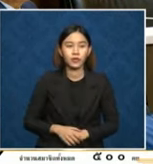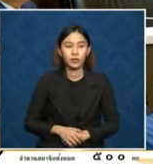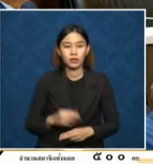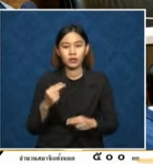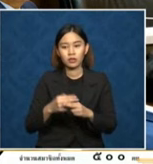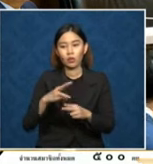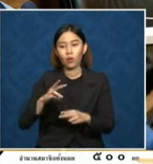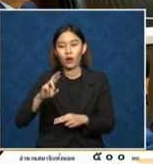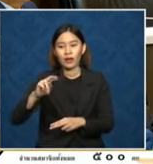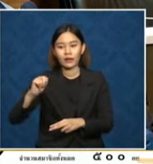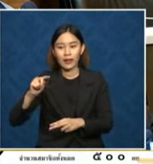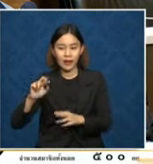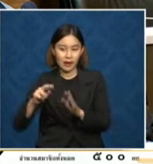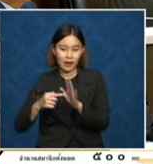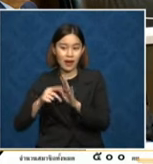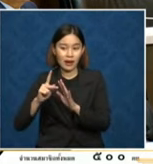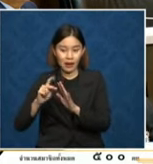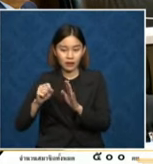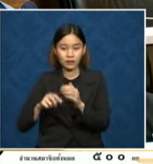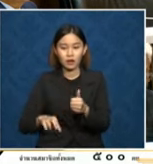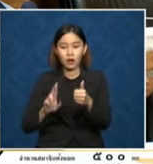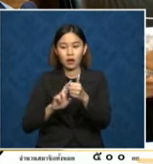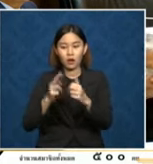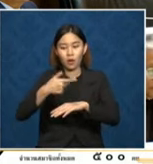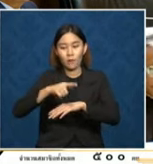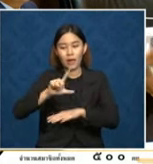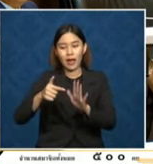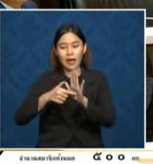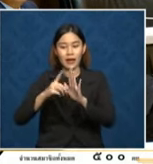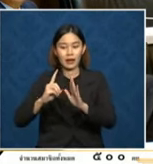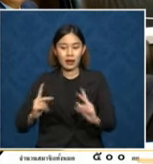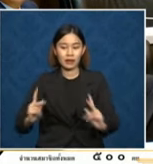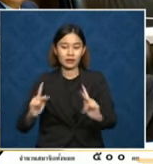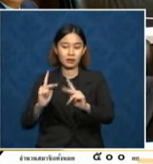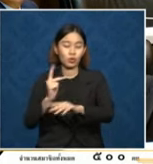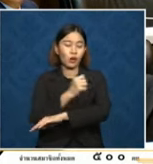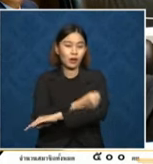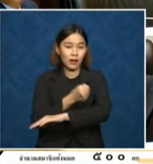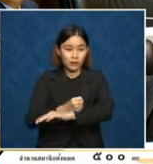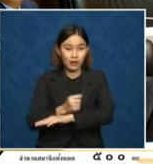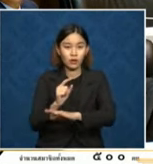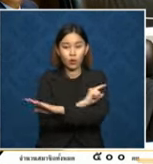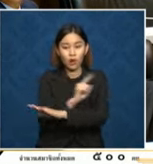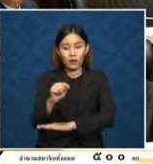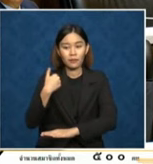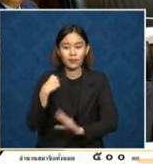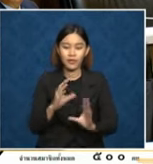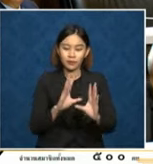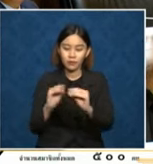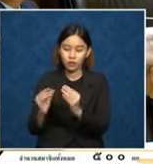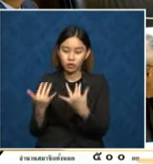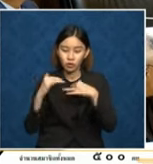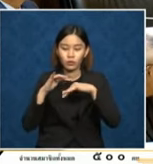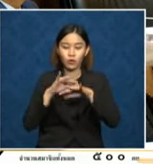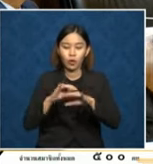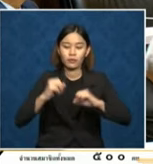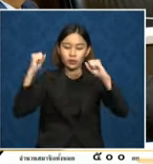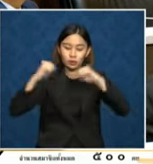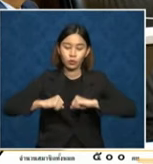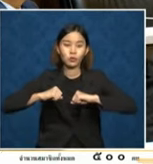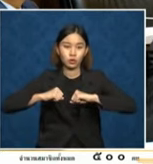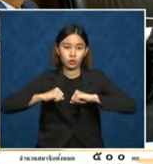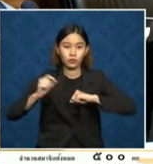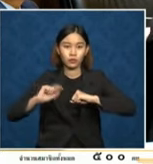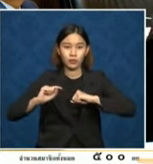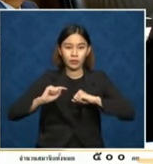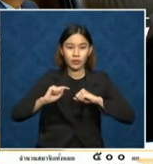นายวรรณรัตน์ศรีสุขใสรองปลัดกระทรวงแรงงานนะครับในวันดังกล่าวมีการประชุมร่วมกันและมีข้อตกลงร่วมกัน